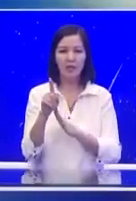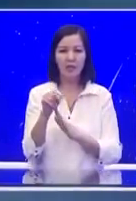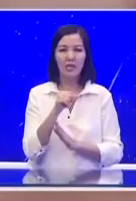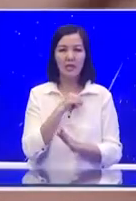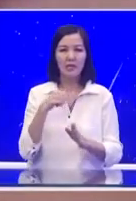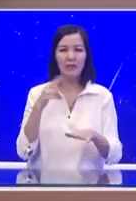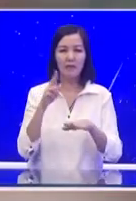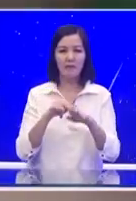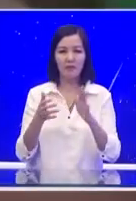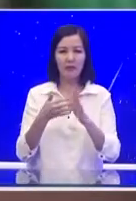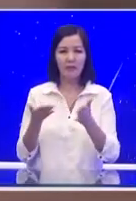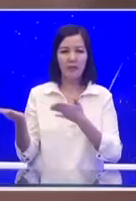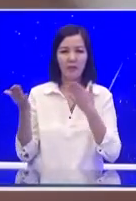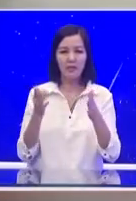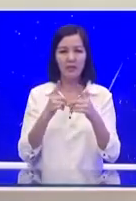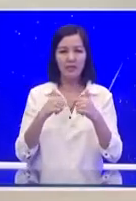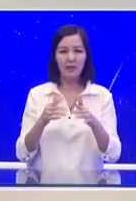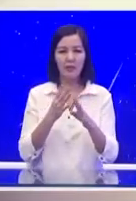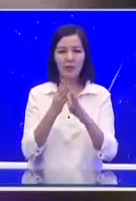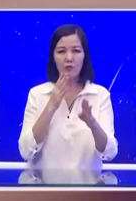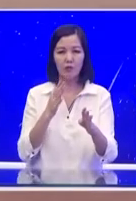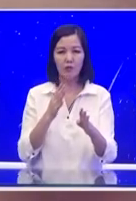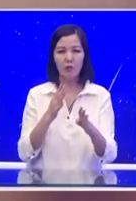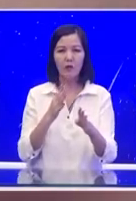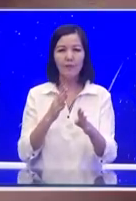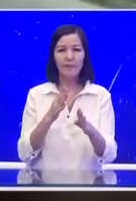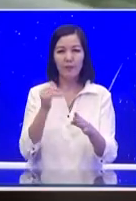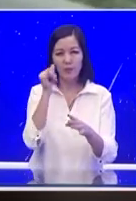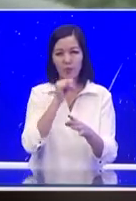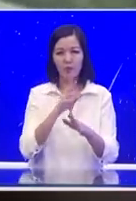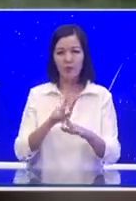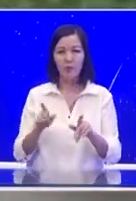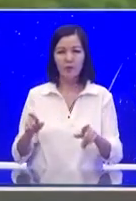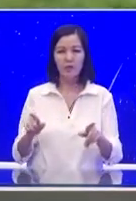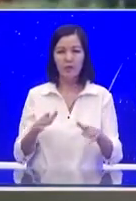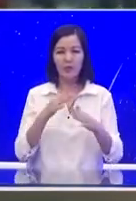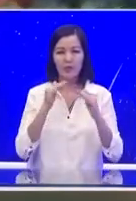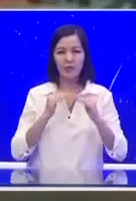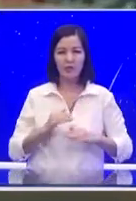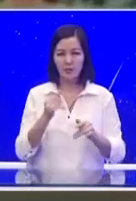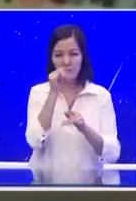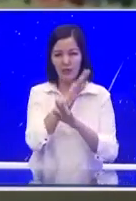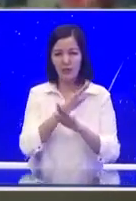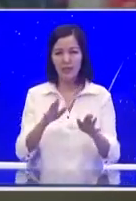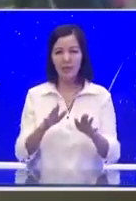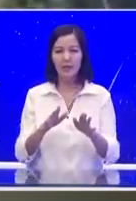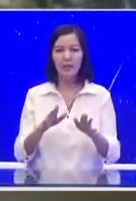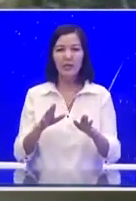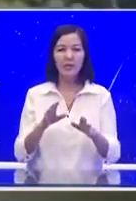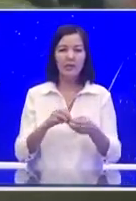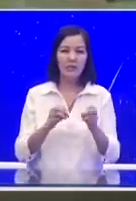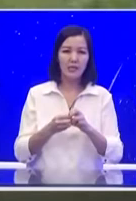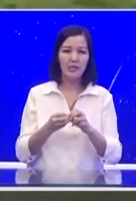вызвали полицейских, которые попытались организовать очередь. Но утихомирить людей не смогли. Из-за скандала